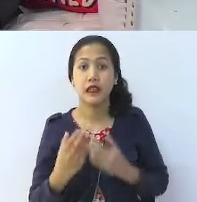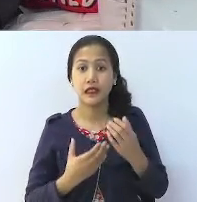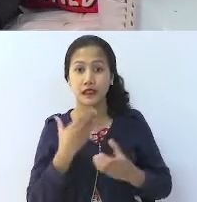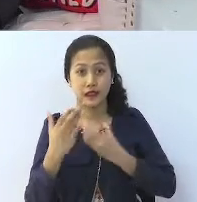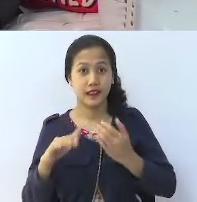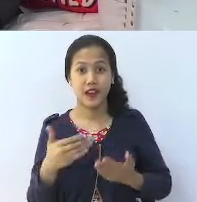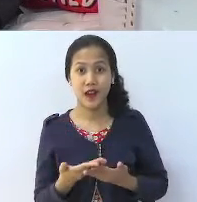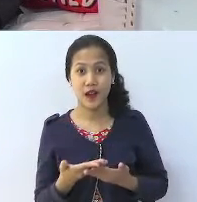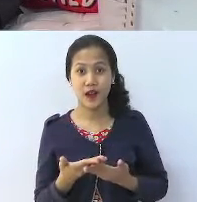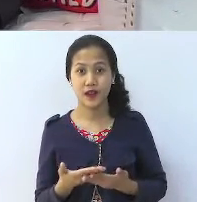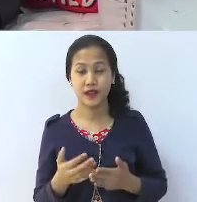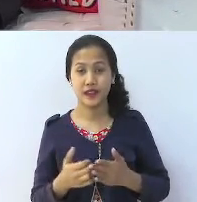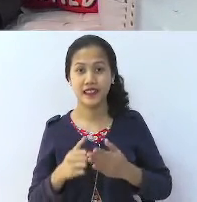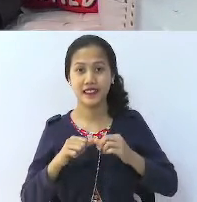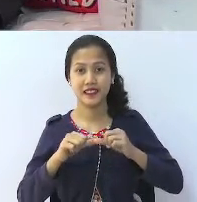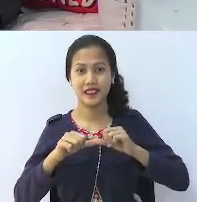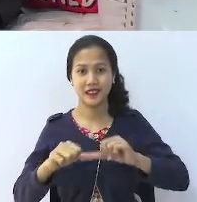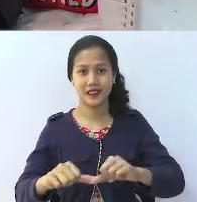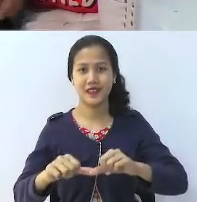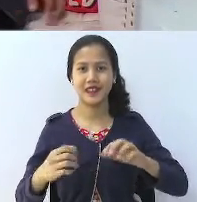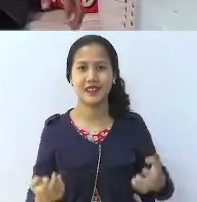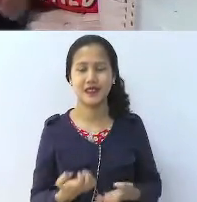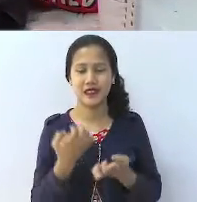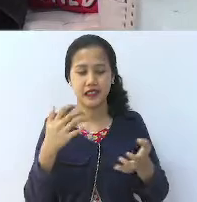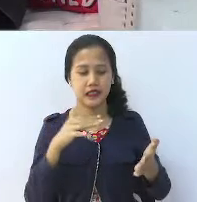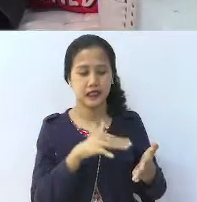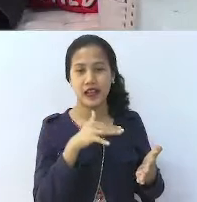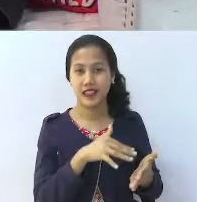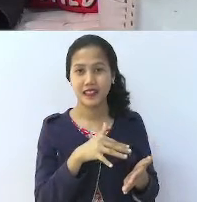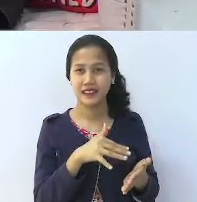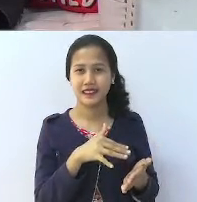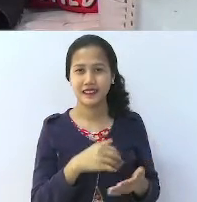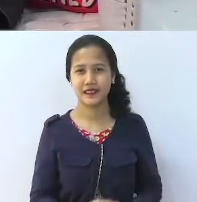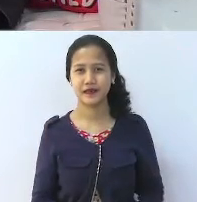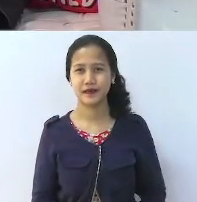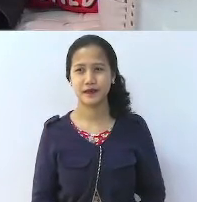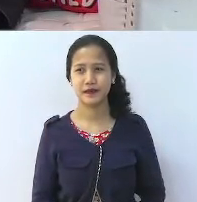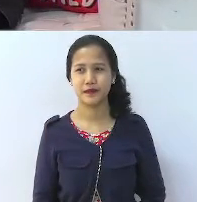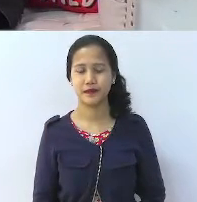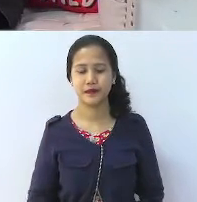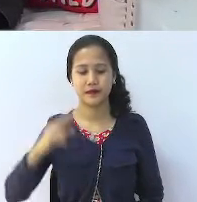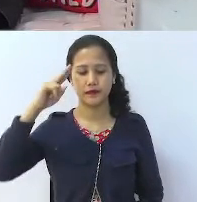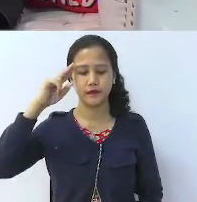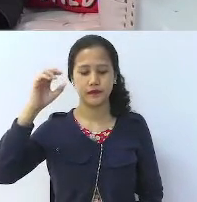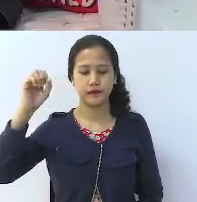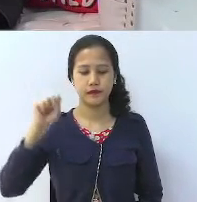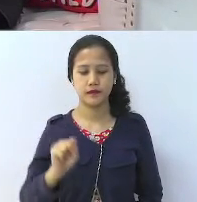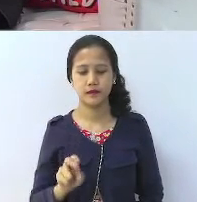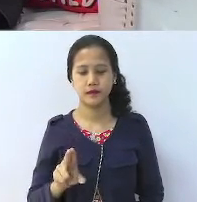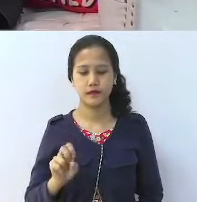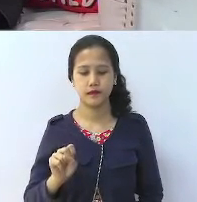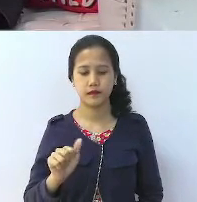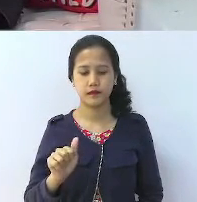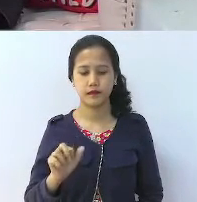Ma'am Rhea Espiritu. Ayan. Naririnig ko lang, hindi ako nakapanood kasi hindi naman ako PSS